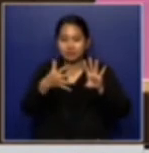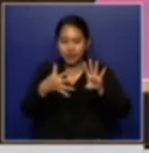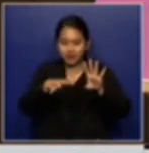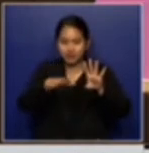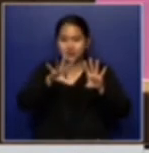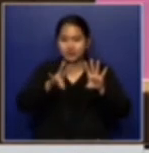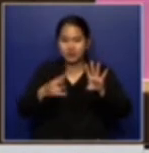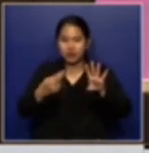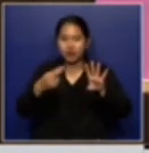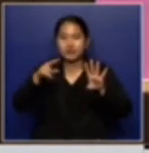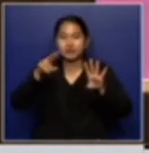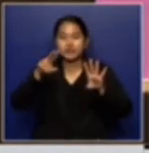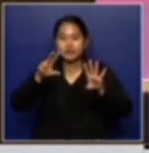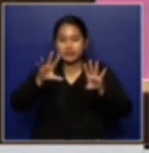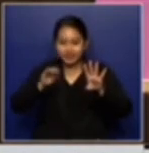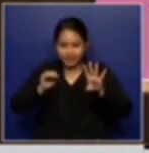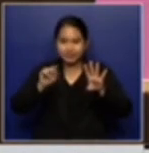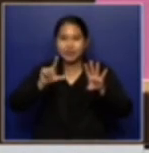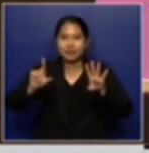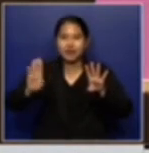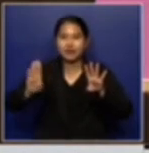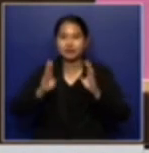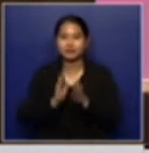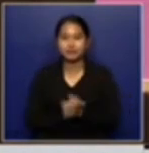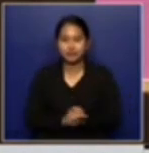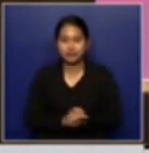45,740 ล้านบา